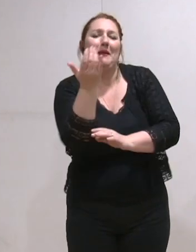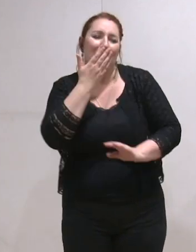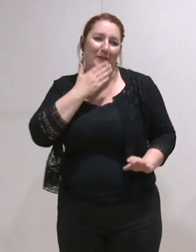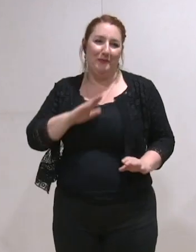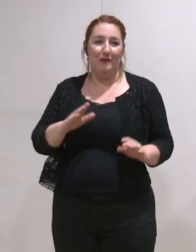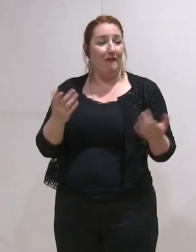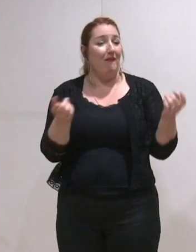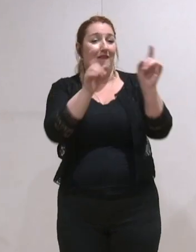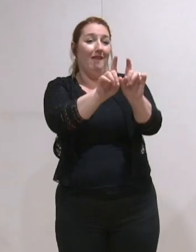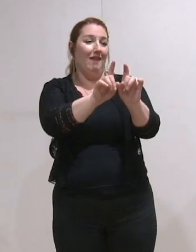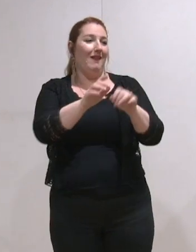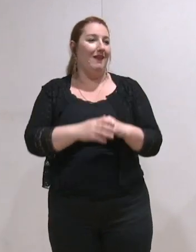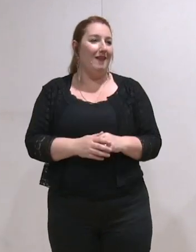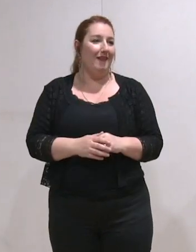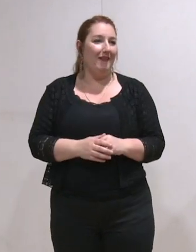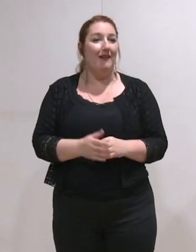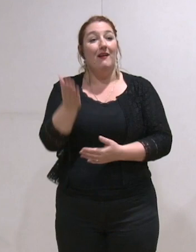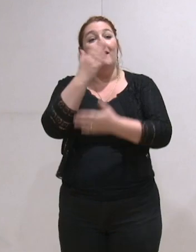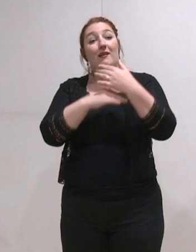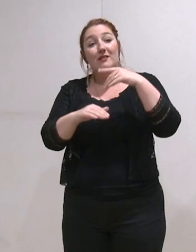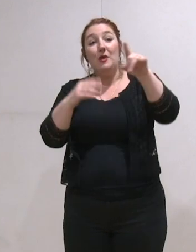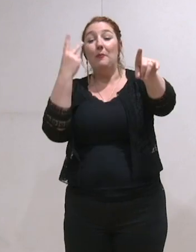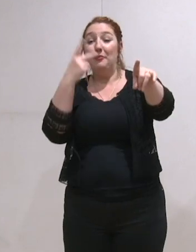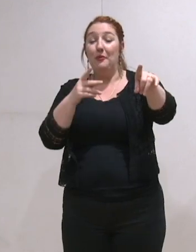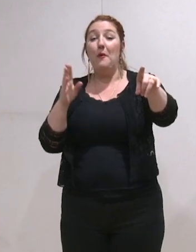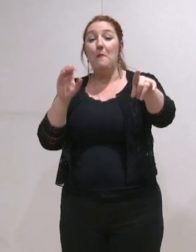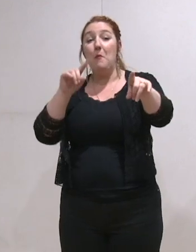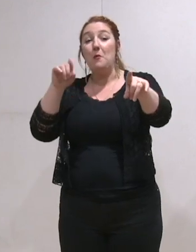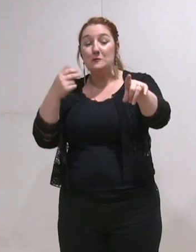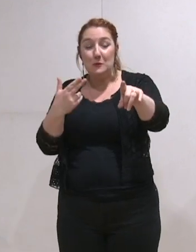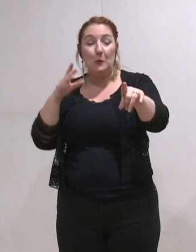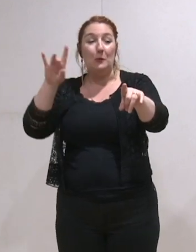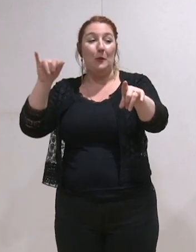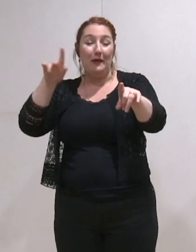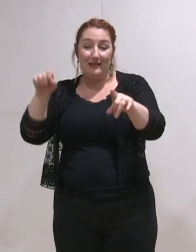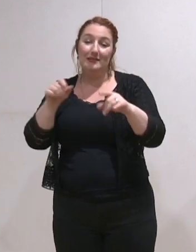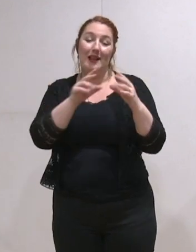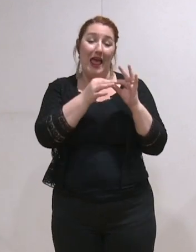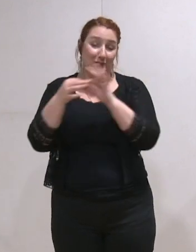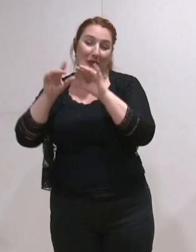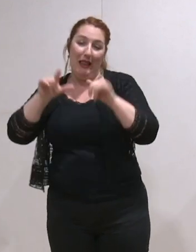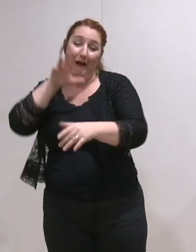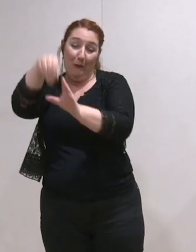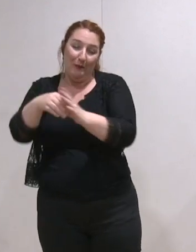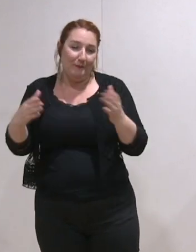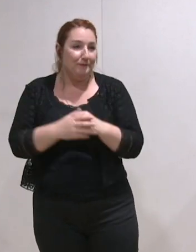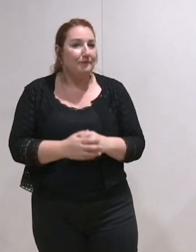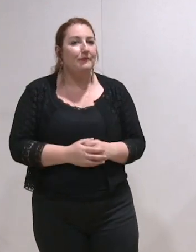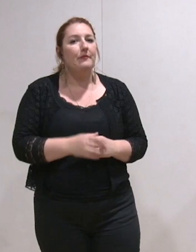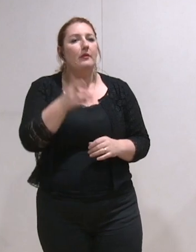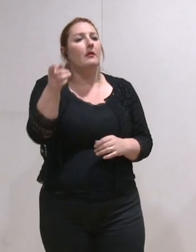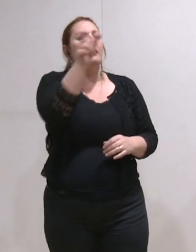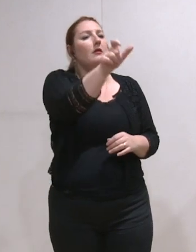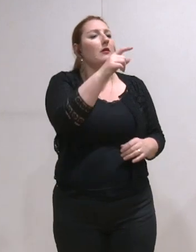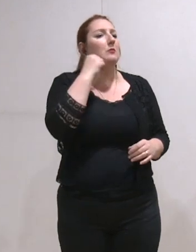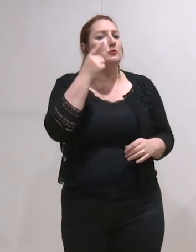oui on trouve la suite que quelqu'un monsieur merioot vous souhaitez présenter la délibération en quelques mots puisque madame Bernard donc